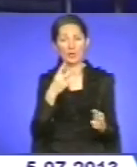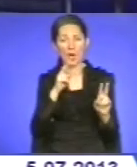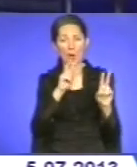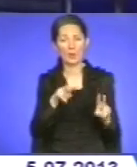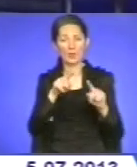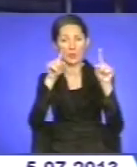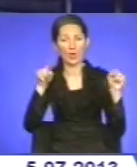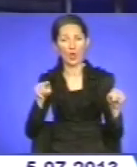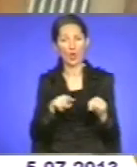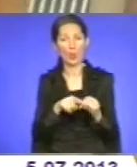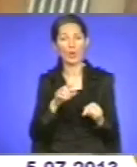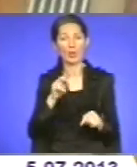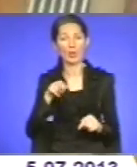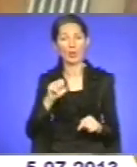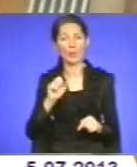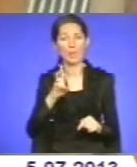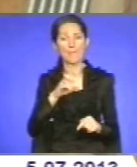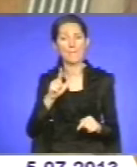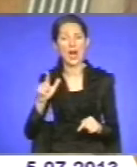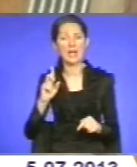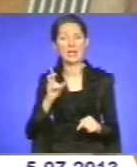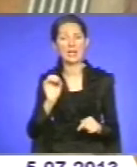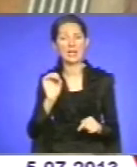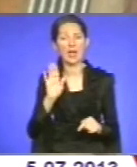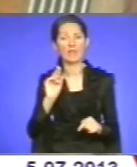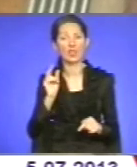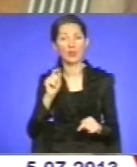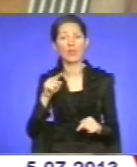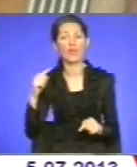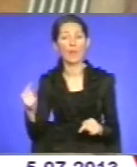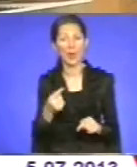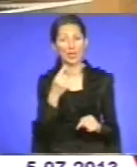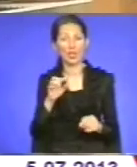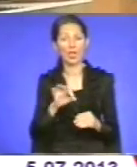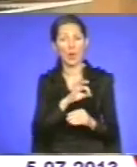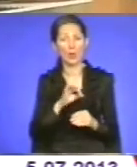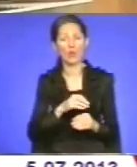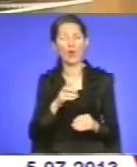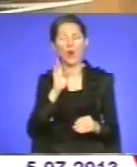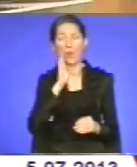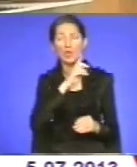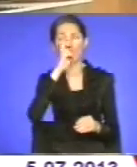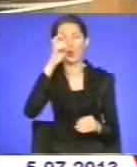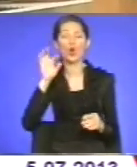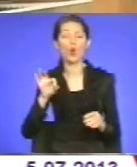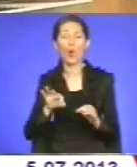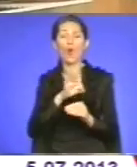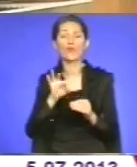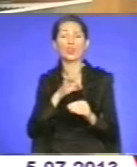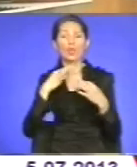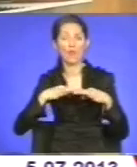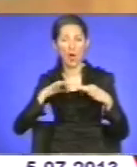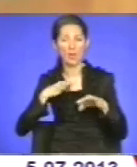Панькевича. Він вперше намалював Богородицю у вишиванці, внісши у живопис народний колорит.